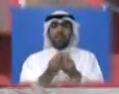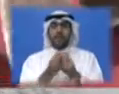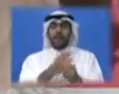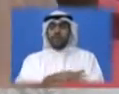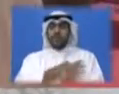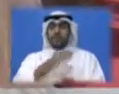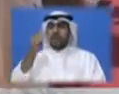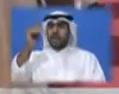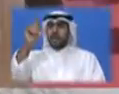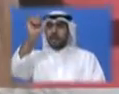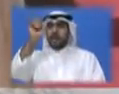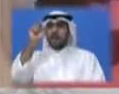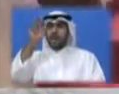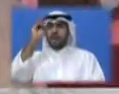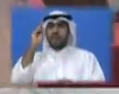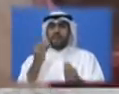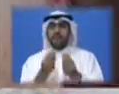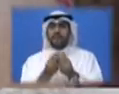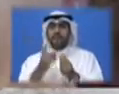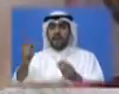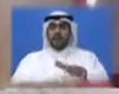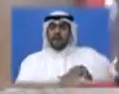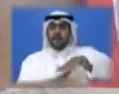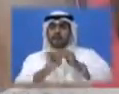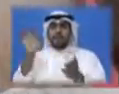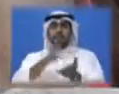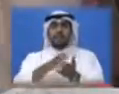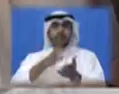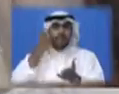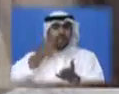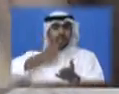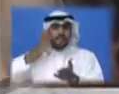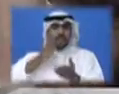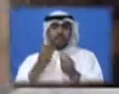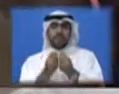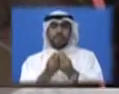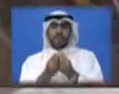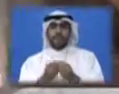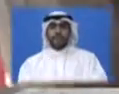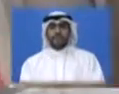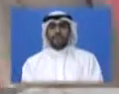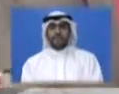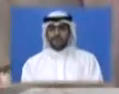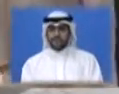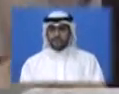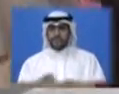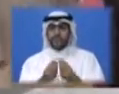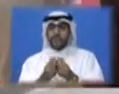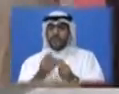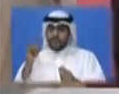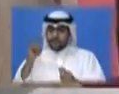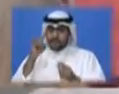إلى أخيه حضرة صاحب السمو الشيخ خليفة بن زايد آل نهيان رئيس دولة الإمارات العربية المتحدة